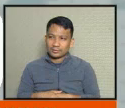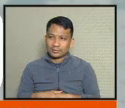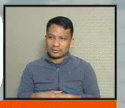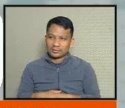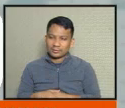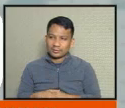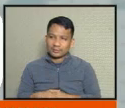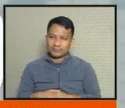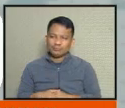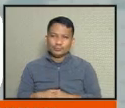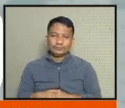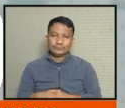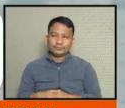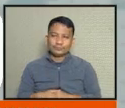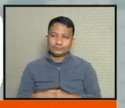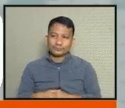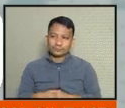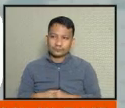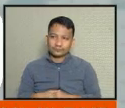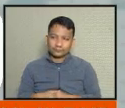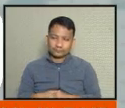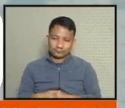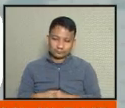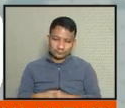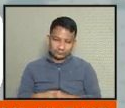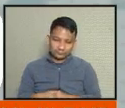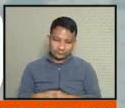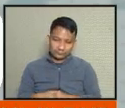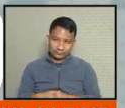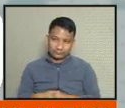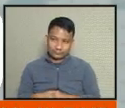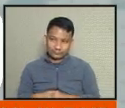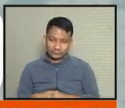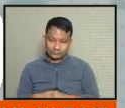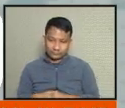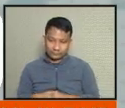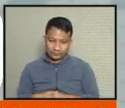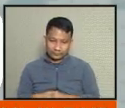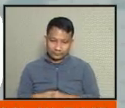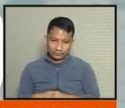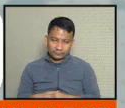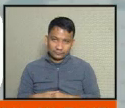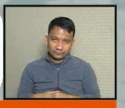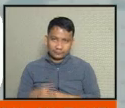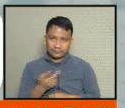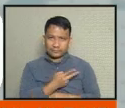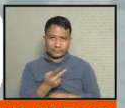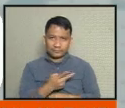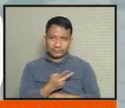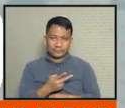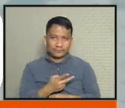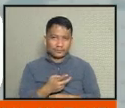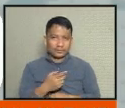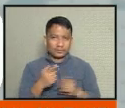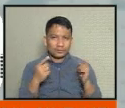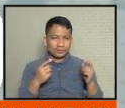eh. Nagtatrabaho ko lang, pero pinapakialaman mo yung asawa ng may asawa. Kung anong pinag-usapan eh, wala na ako doon.